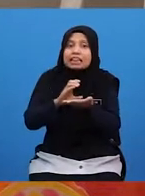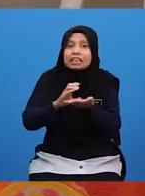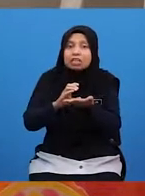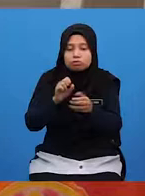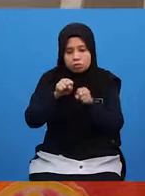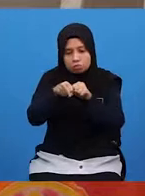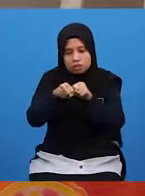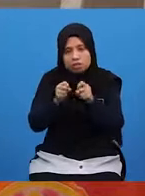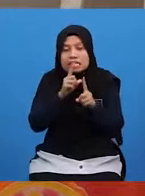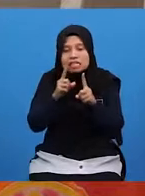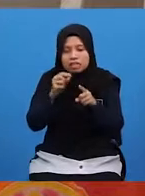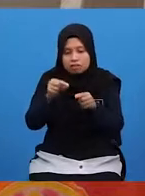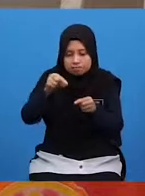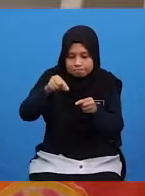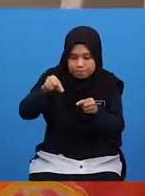tidak menitik.